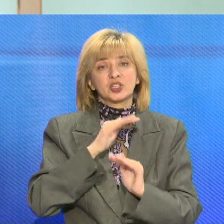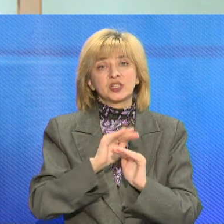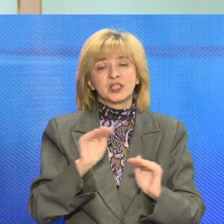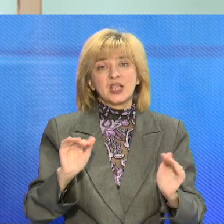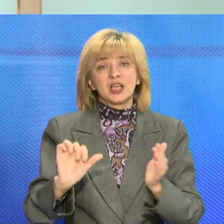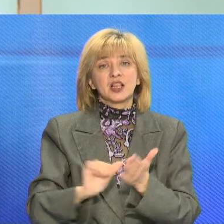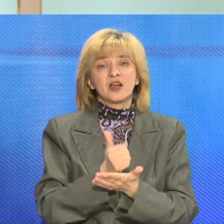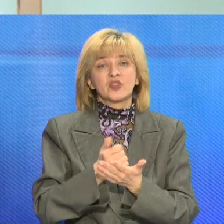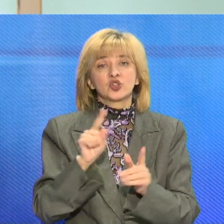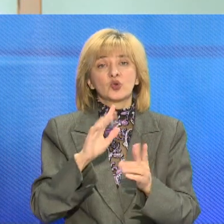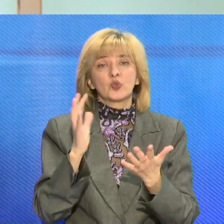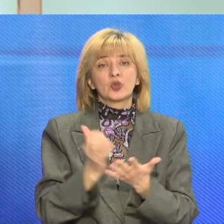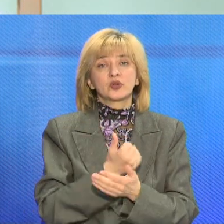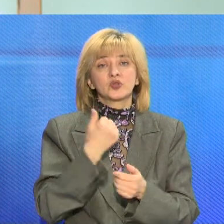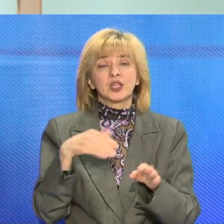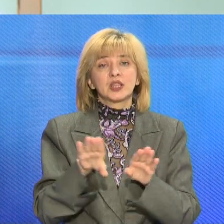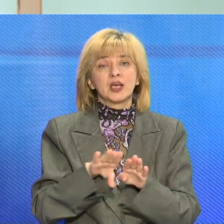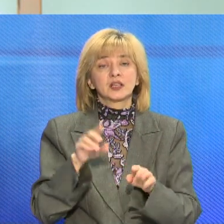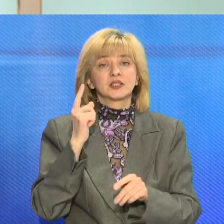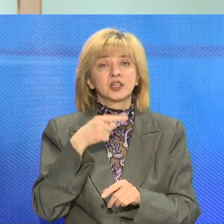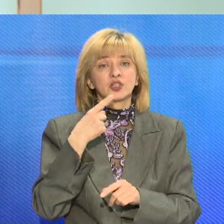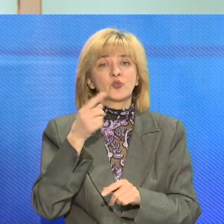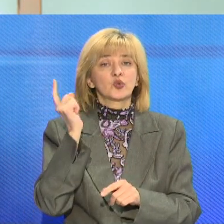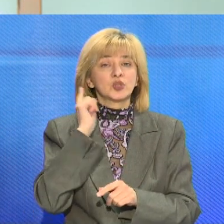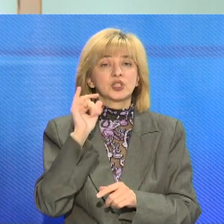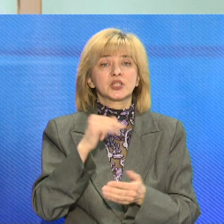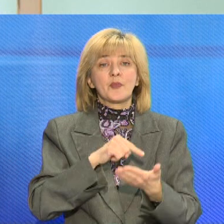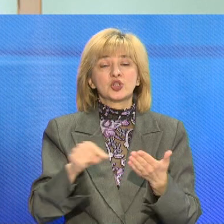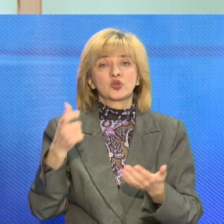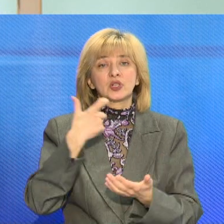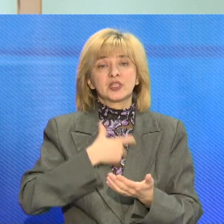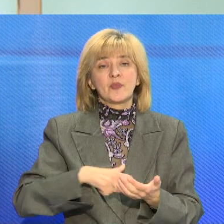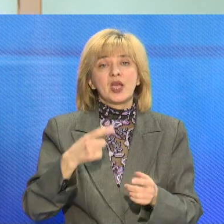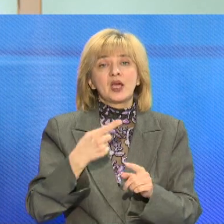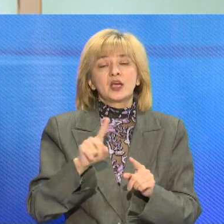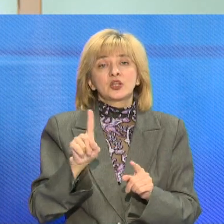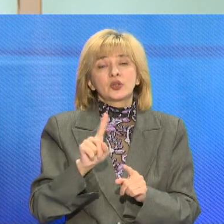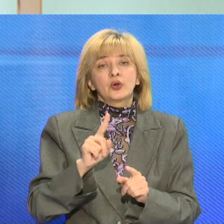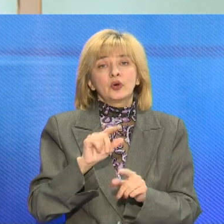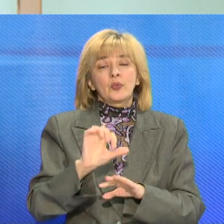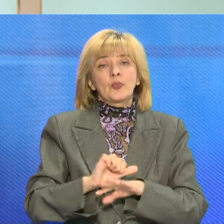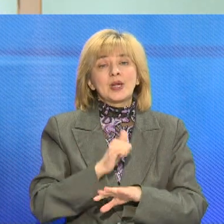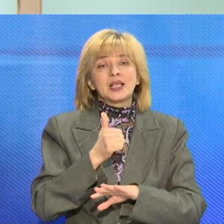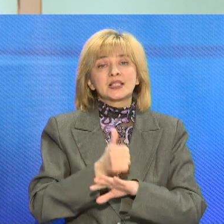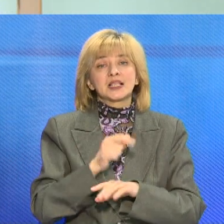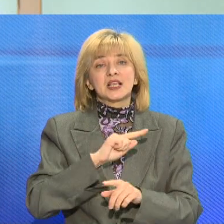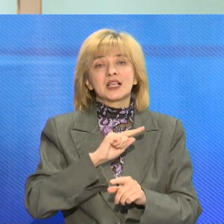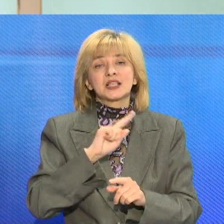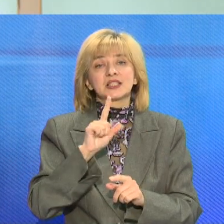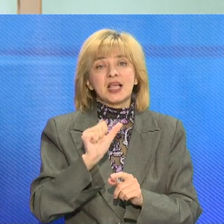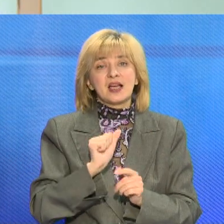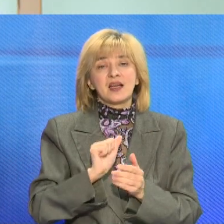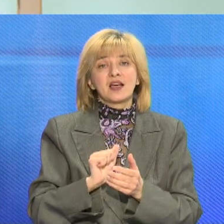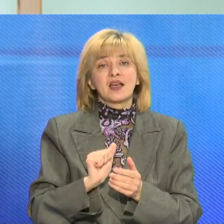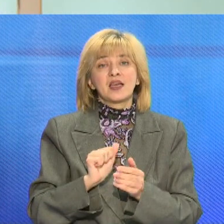что удалось, так скажем, услышать и подчеркнуть для себя, это то, что президент наш за единство и